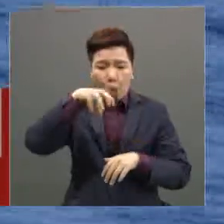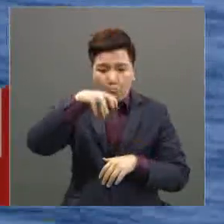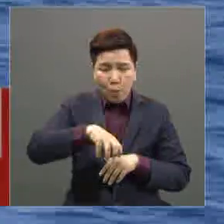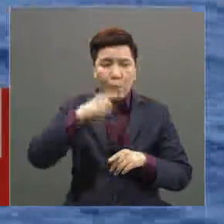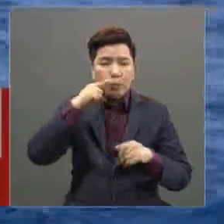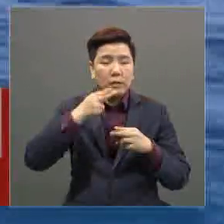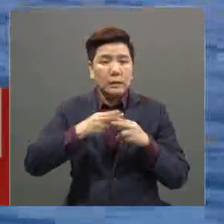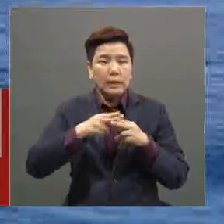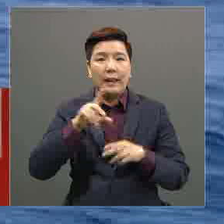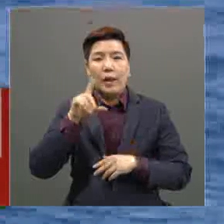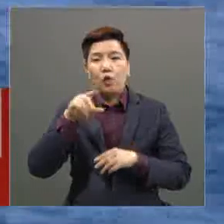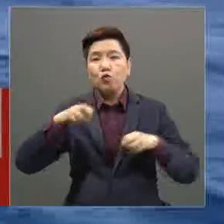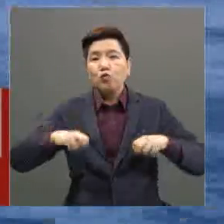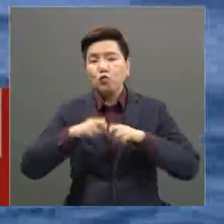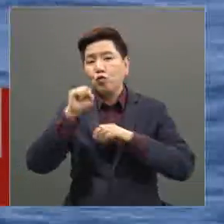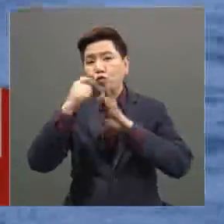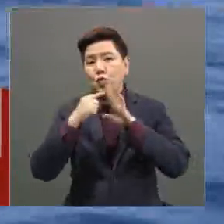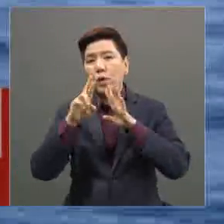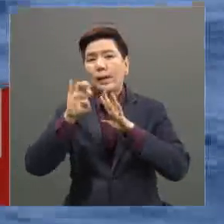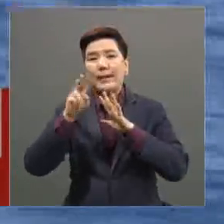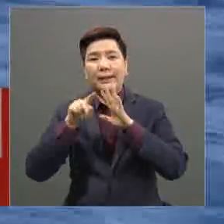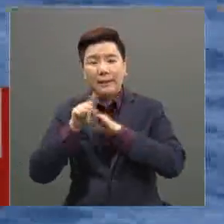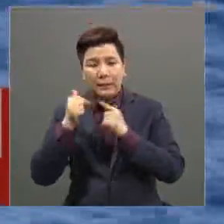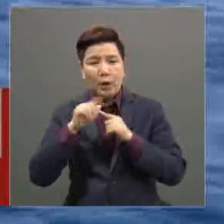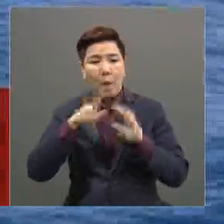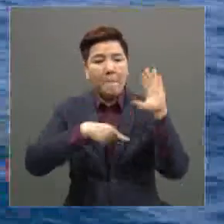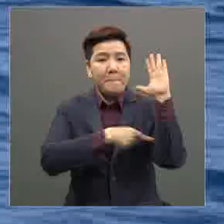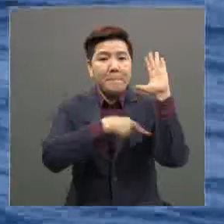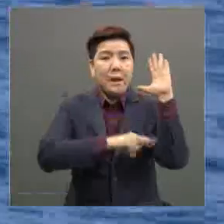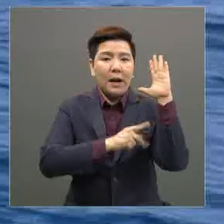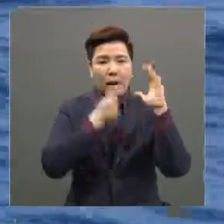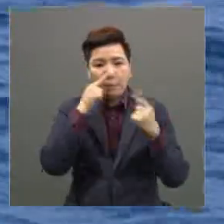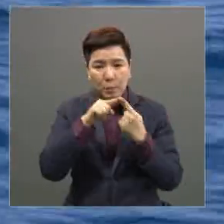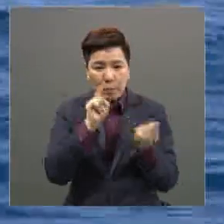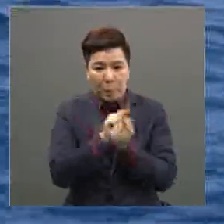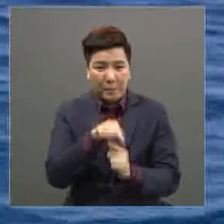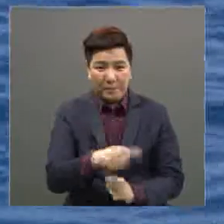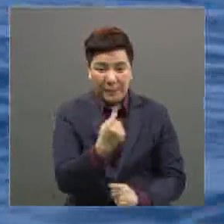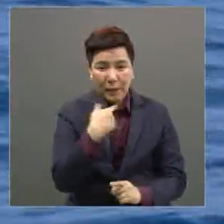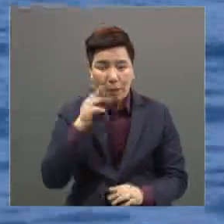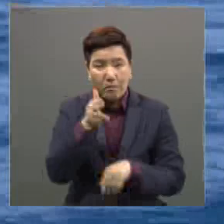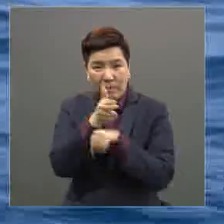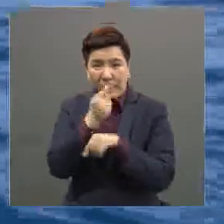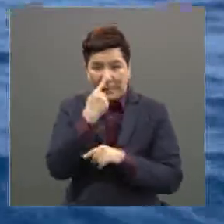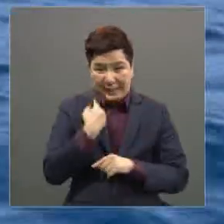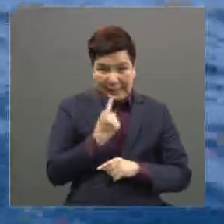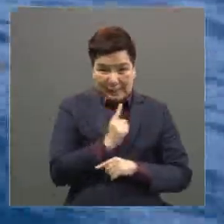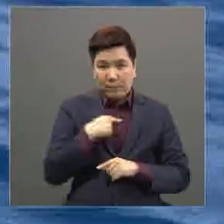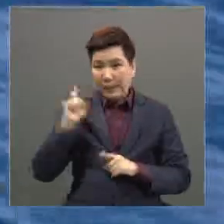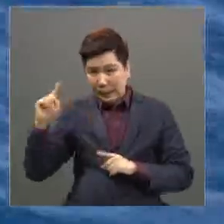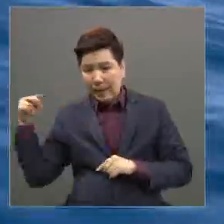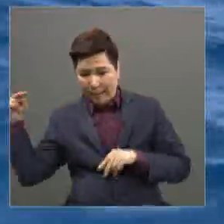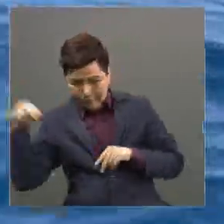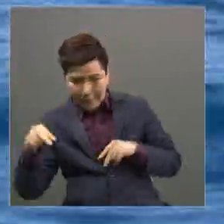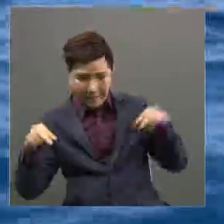อุทยานแห่งชาติหมู่เกาะสุรินทร์อำเภอคุระบุรีจังหวัดพังงาครับไม่ใช่แค่เจ้าของเพจนี้ที่เขาเห็นนะอีกท่าน